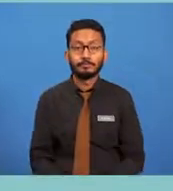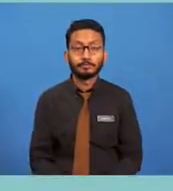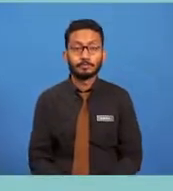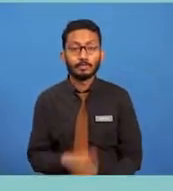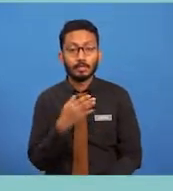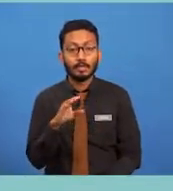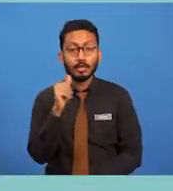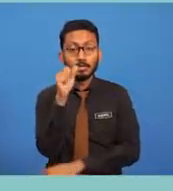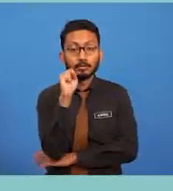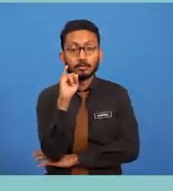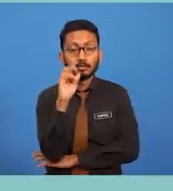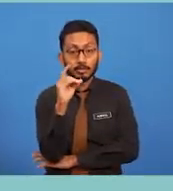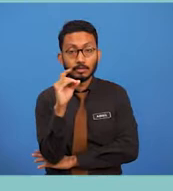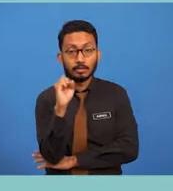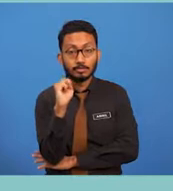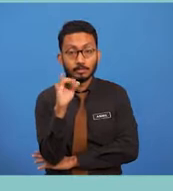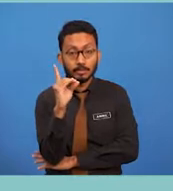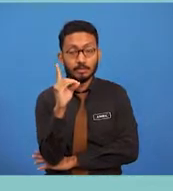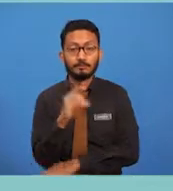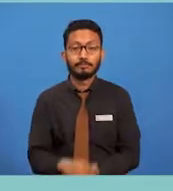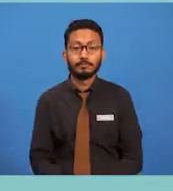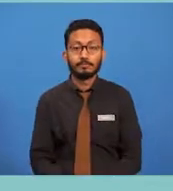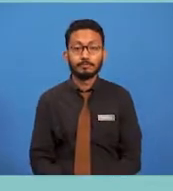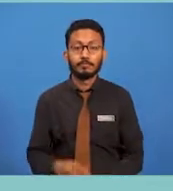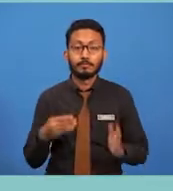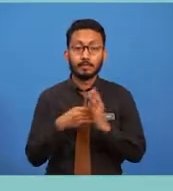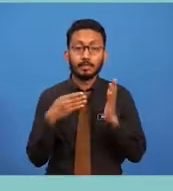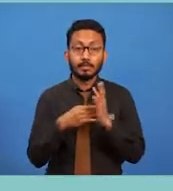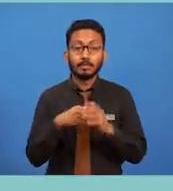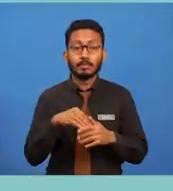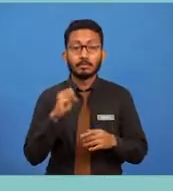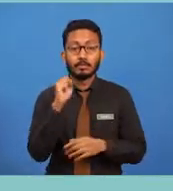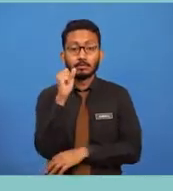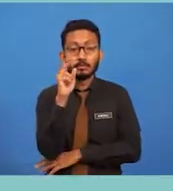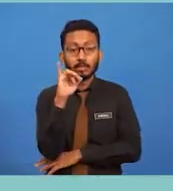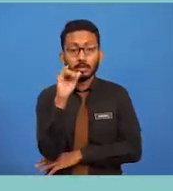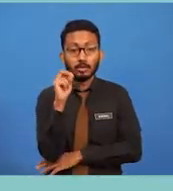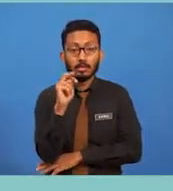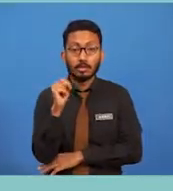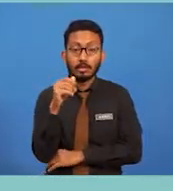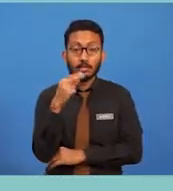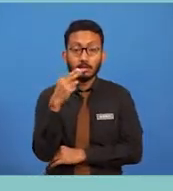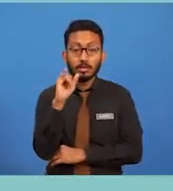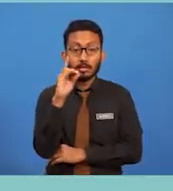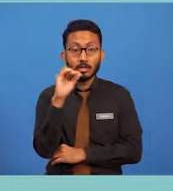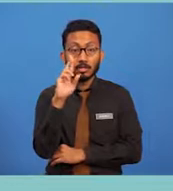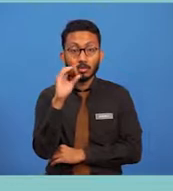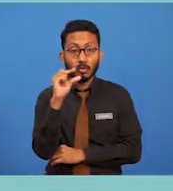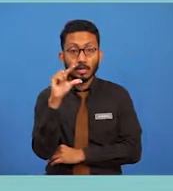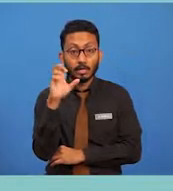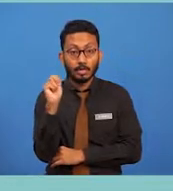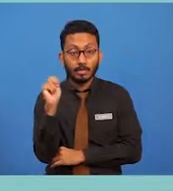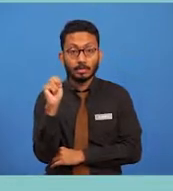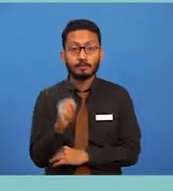Kebesan asid adalah bilangan ion hidrogen yang boleh dihasilkan oleh satu